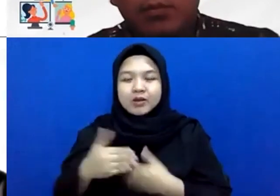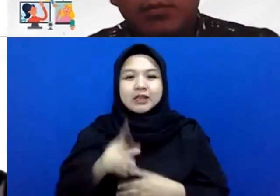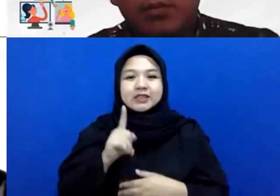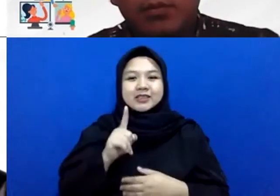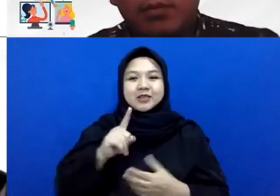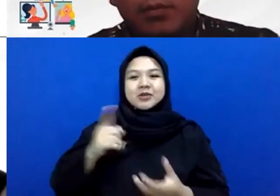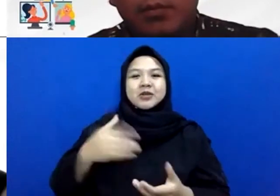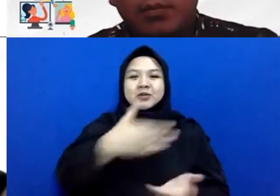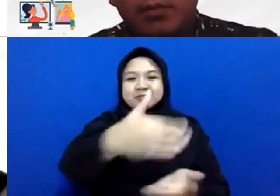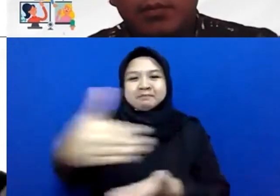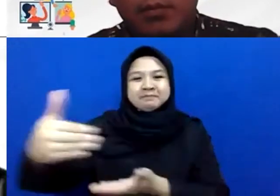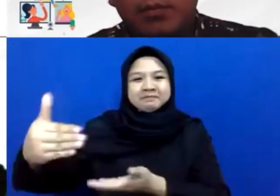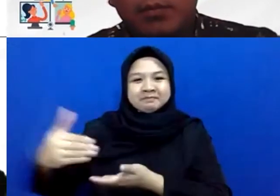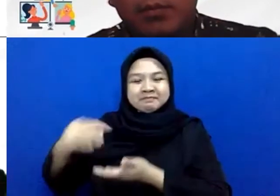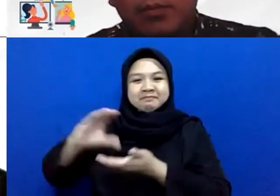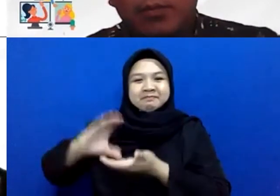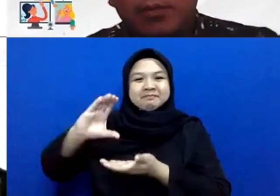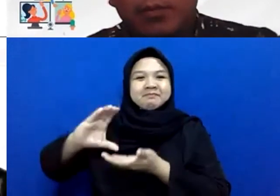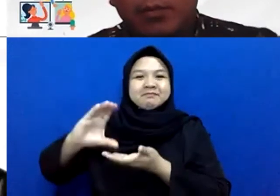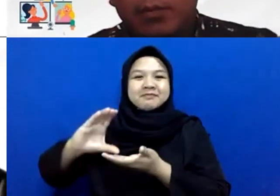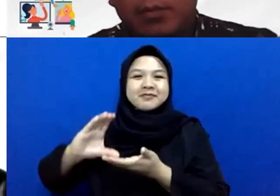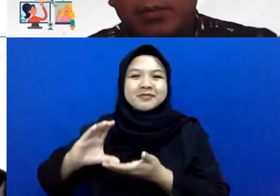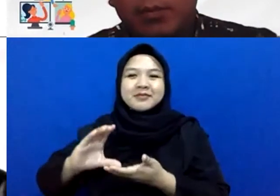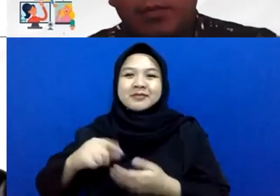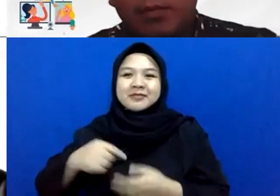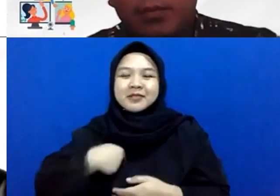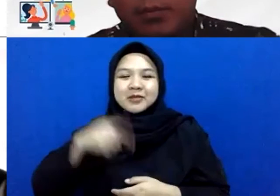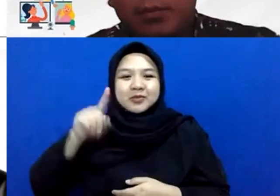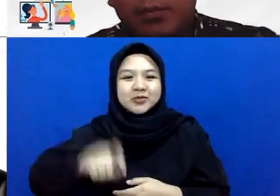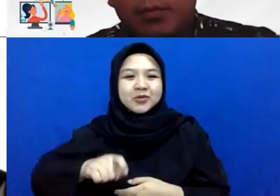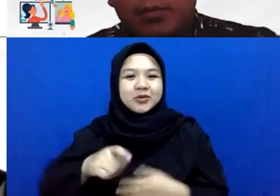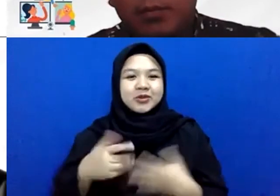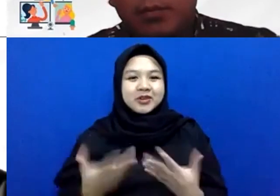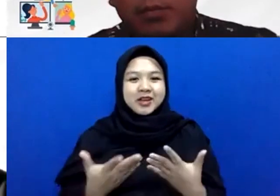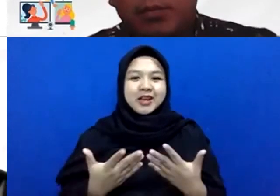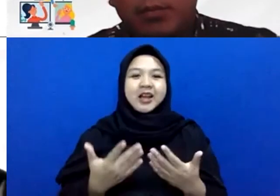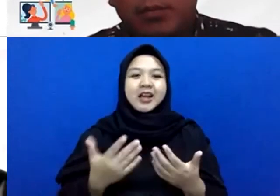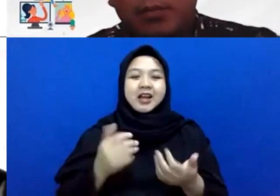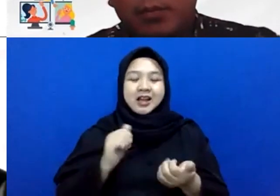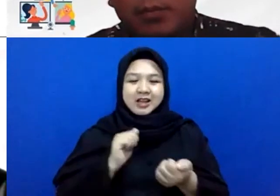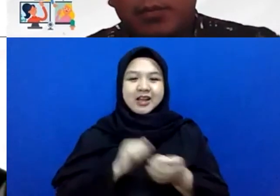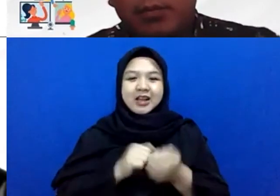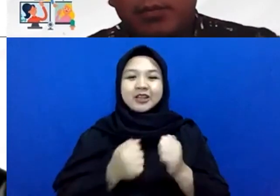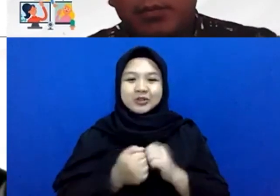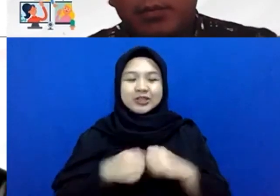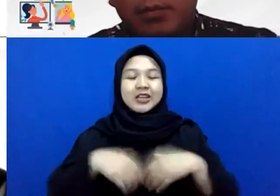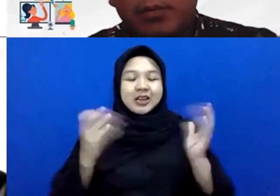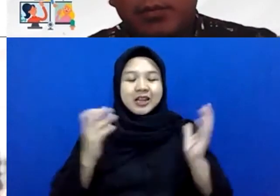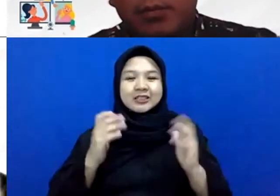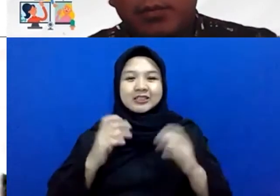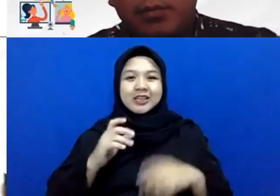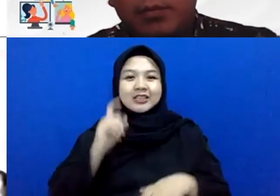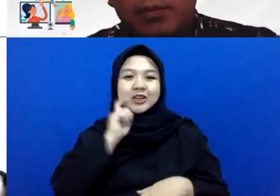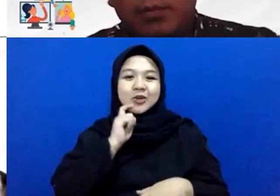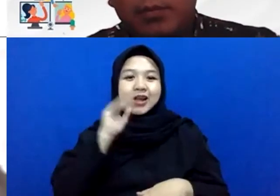gitu, Mbak Esti. Jadi ketika saya butuh, wah ini kasusnya tentang kekerasan seksual anak nih, saya udah